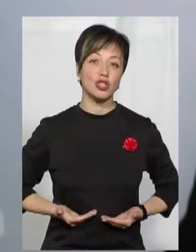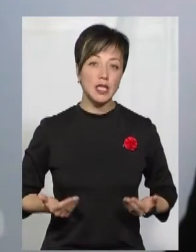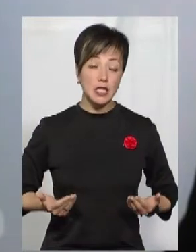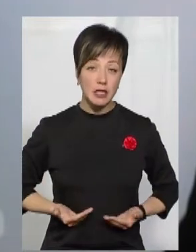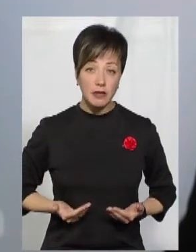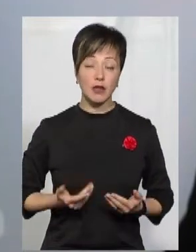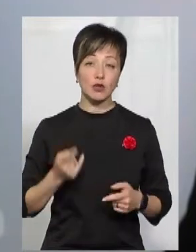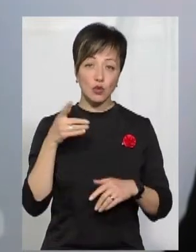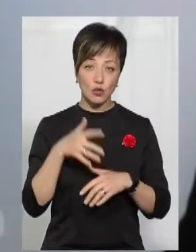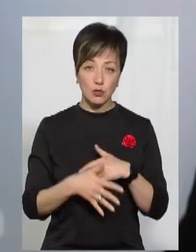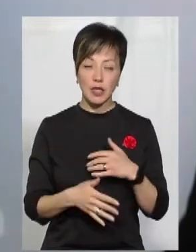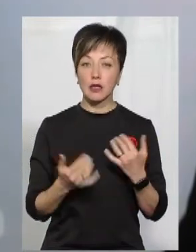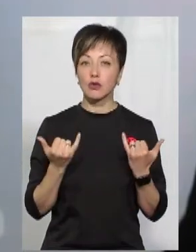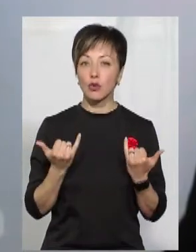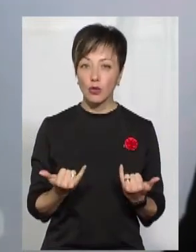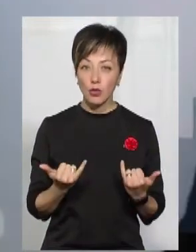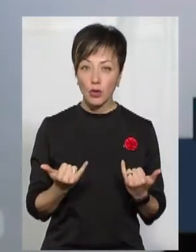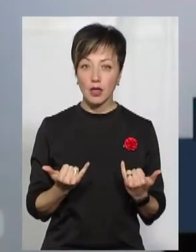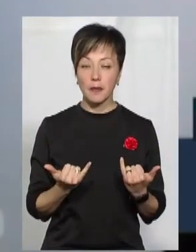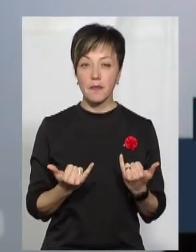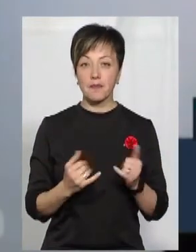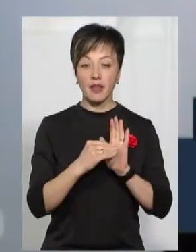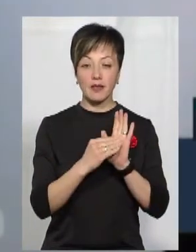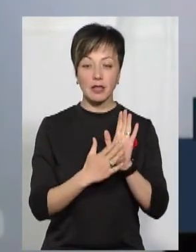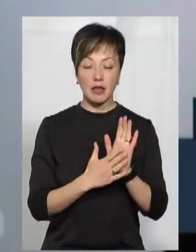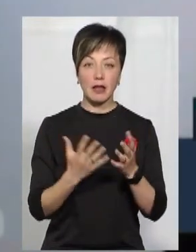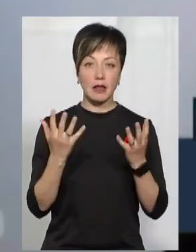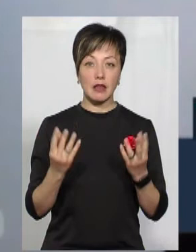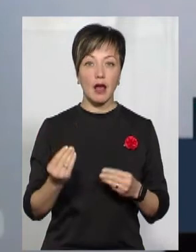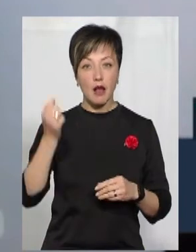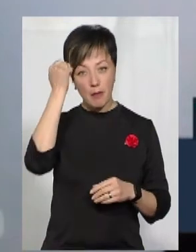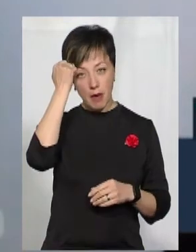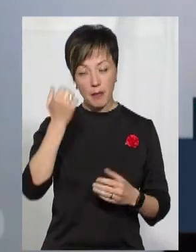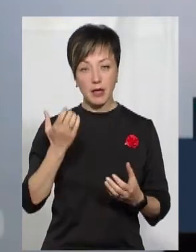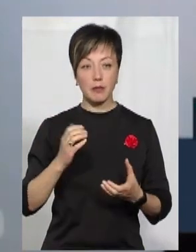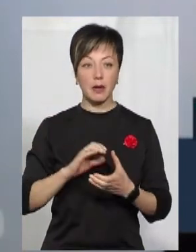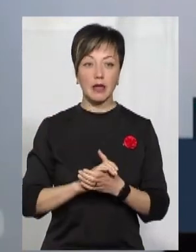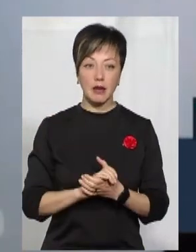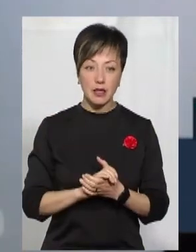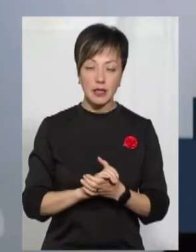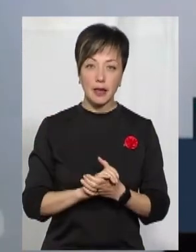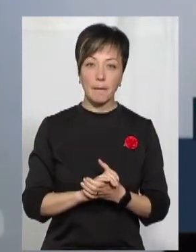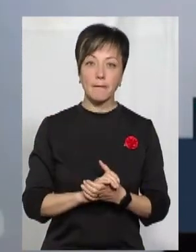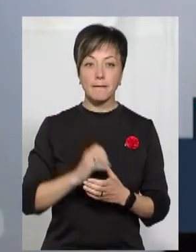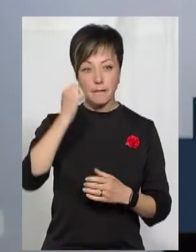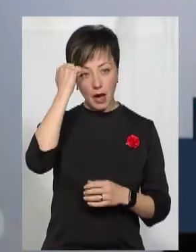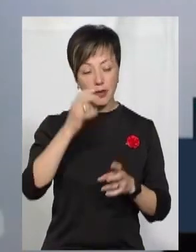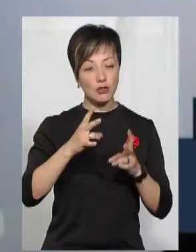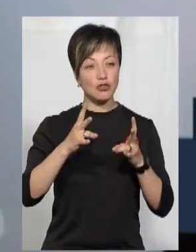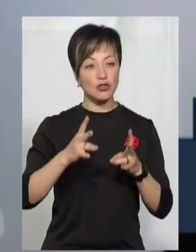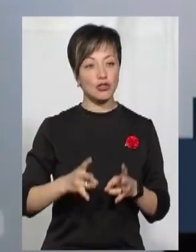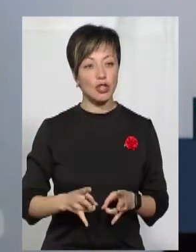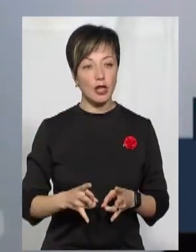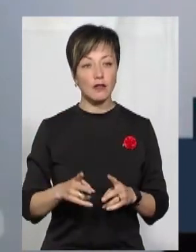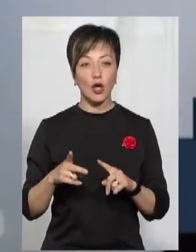тому на сьогодні ми відзначаємо День пам'яті та примирення, пам'яті жертв